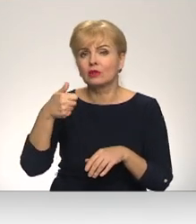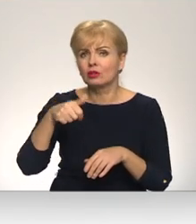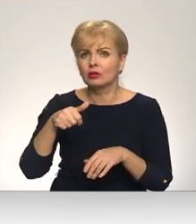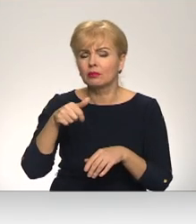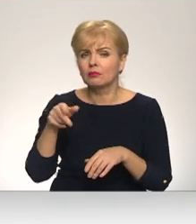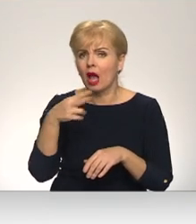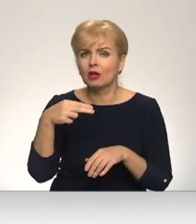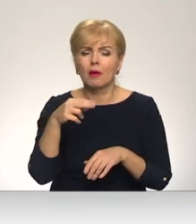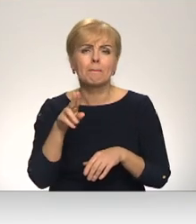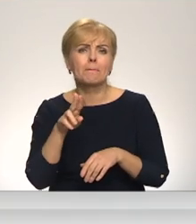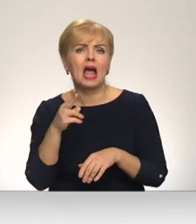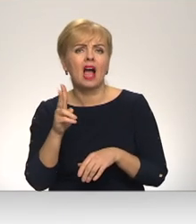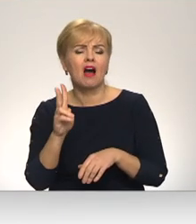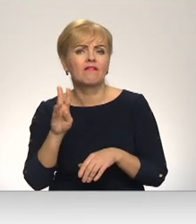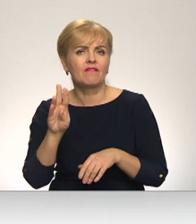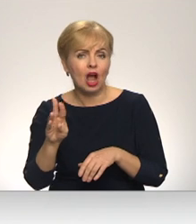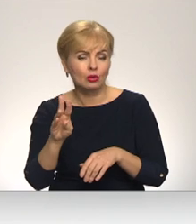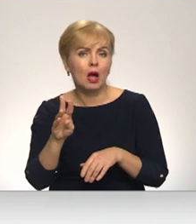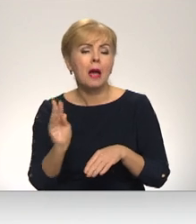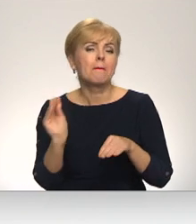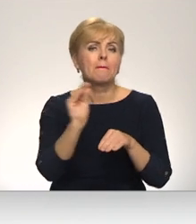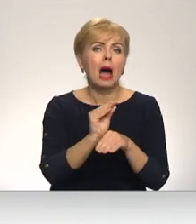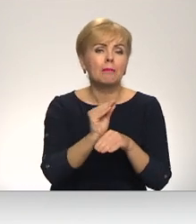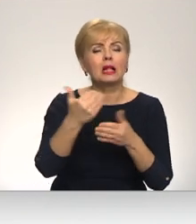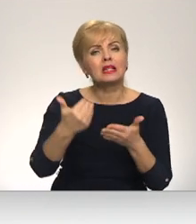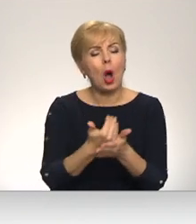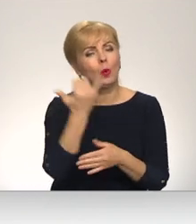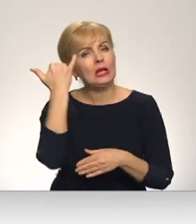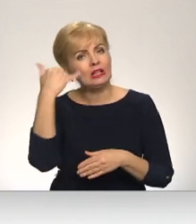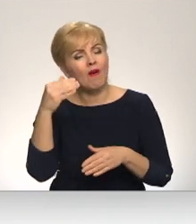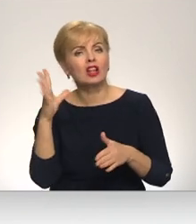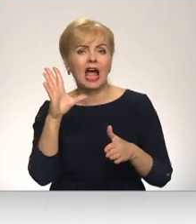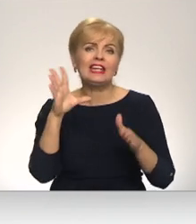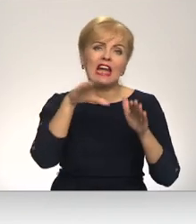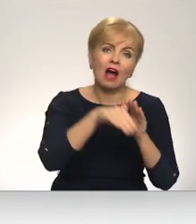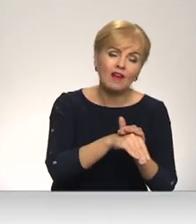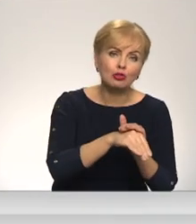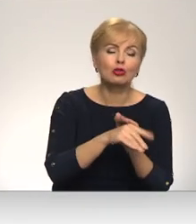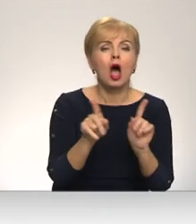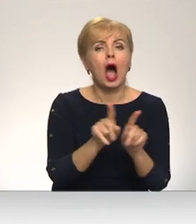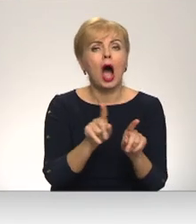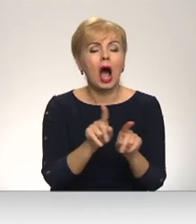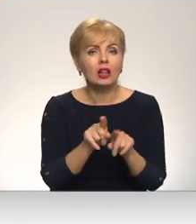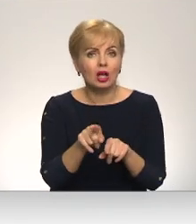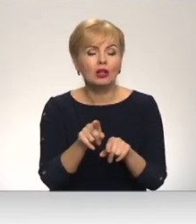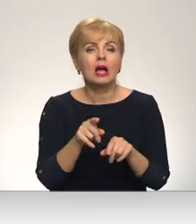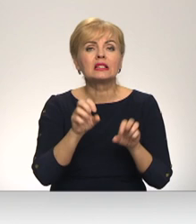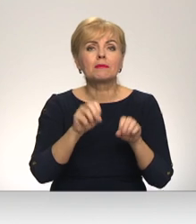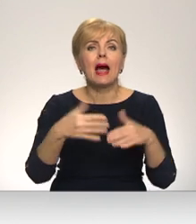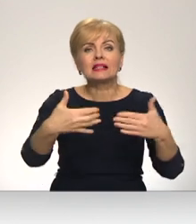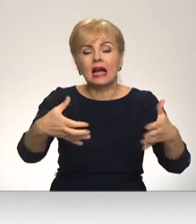megavatstundu. Mēs arī papildus strādājam pie vēl inovāciju ieviešanas. Teiksim, tā, mums ir arī lokāla